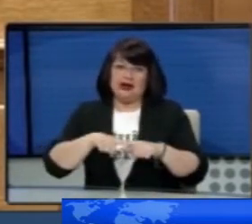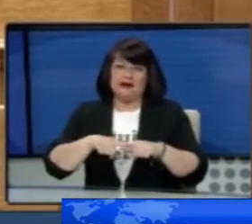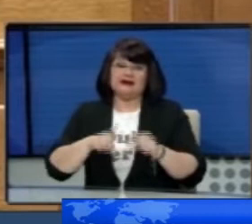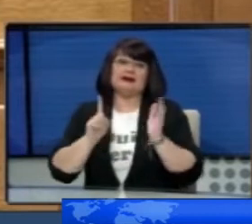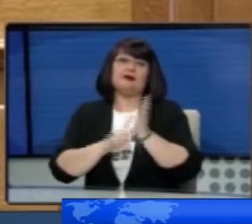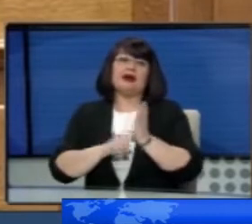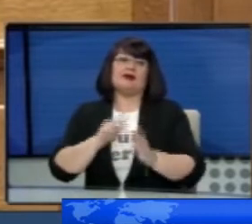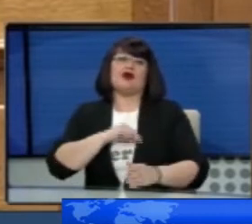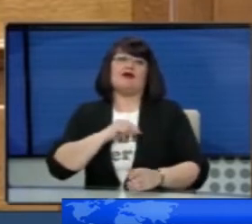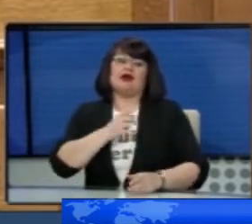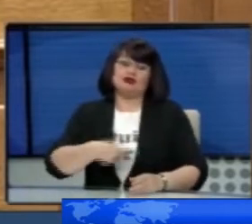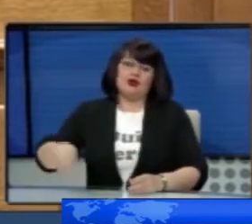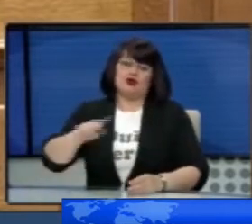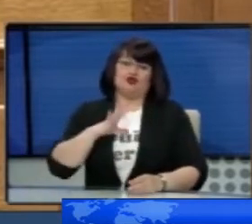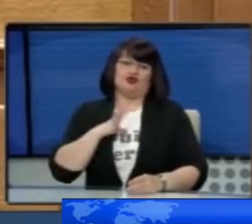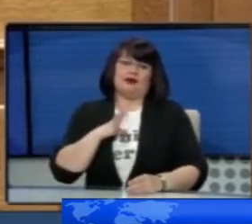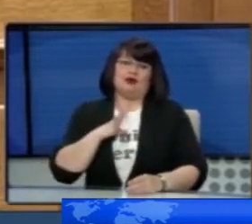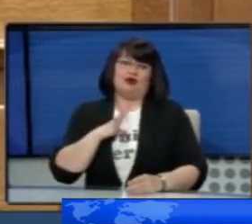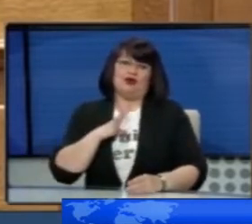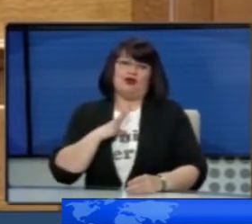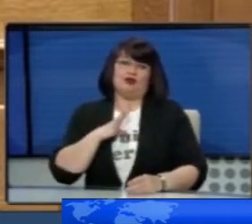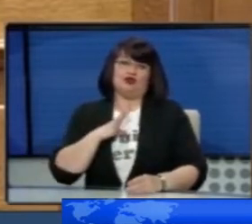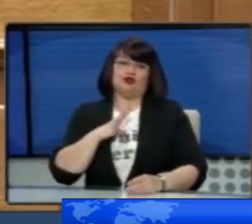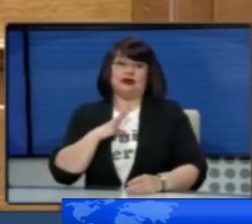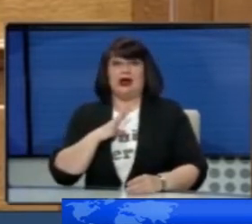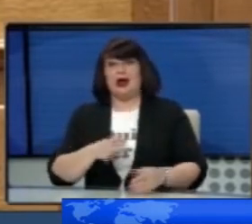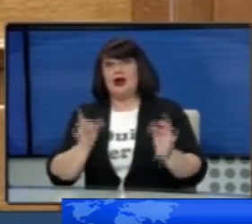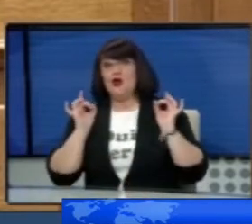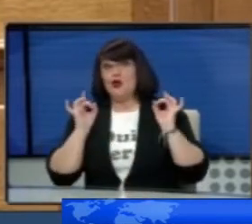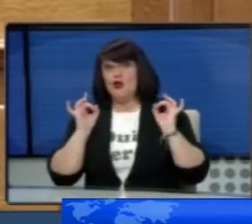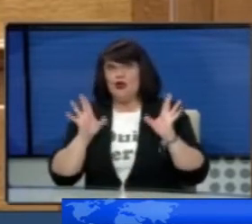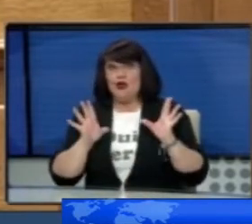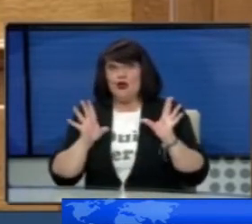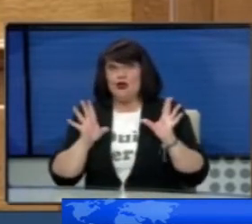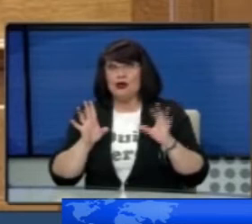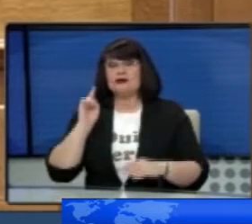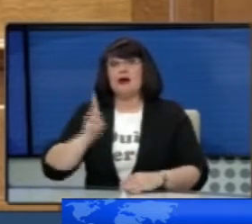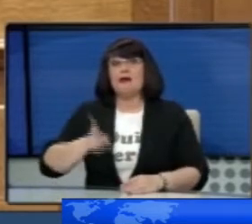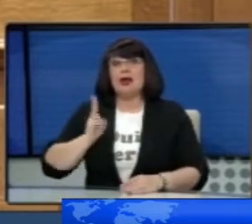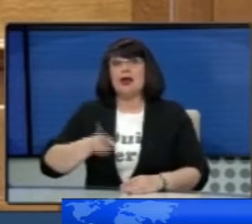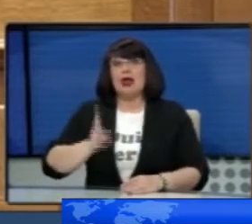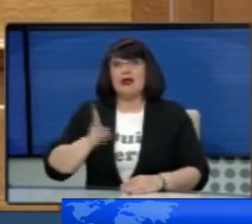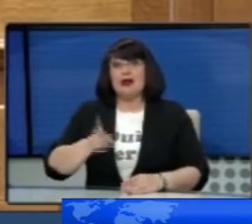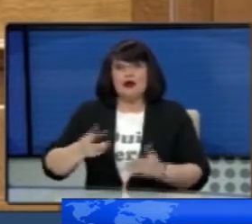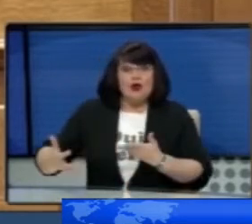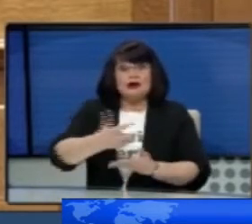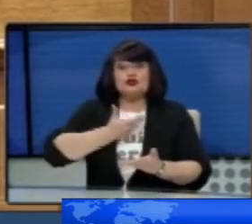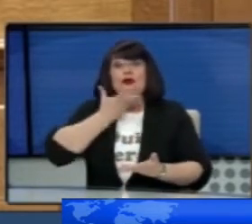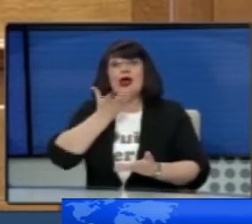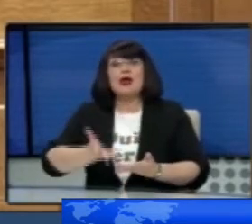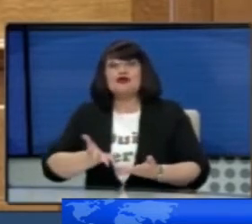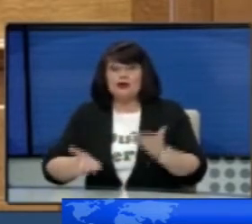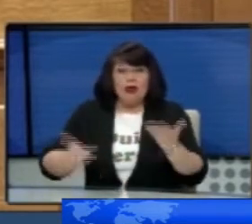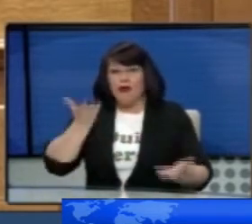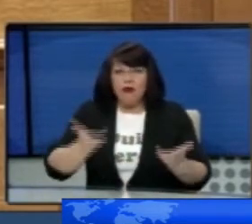πρέπει τελικά να ωφελεί όλους, χωρίς όμως ταυτόχρονα να απειλείται η δημοσιονομική ισορροπία, ούτε